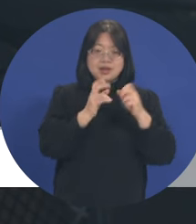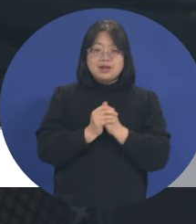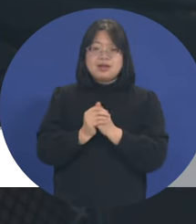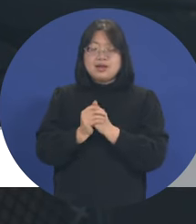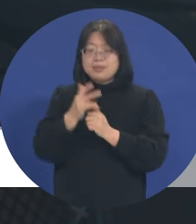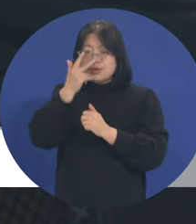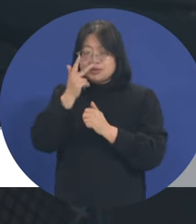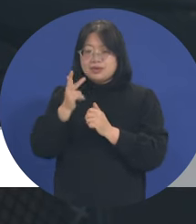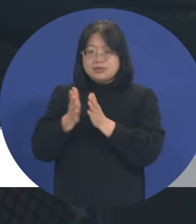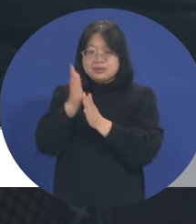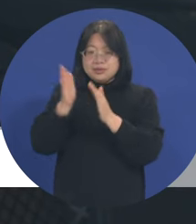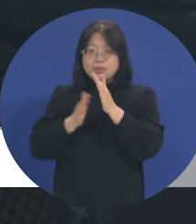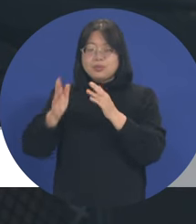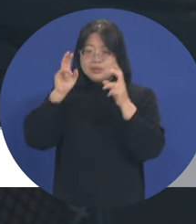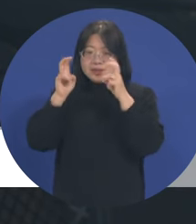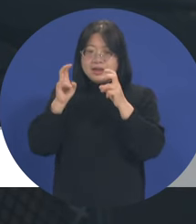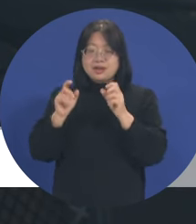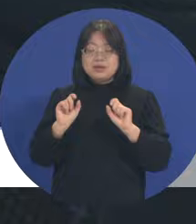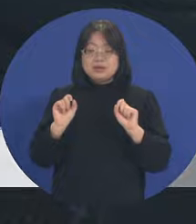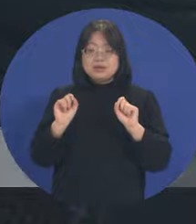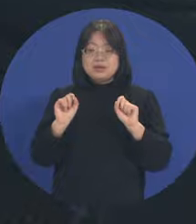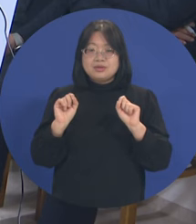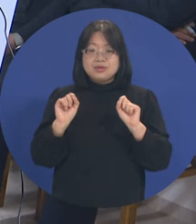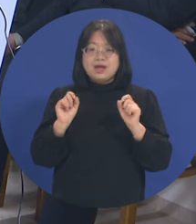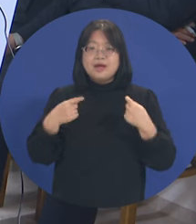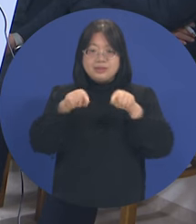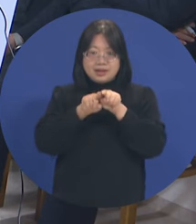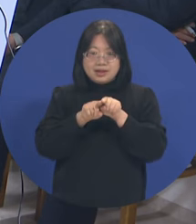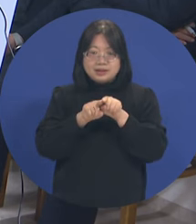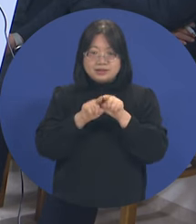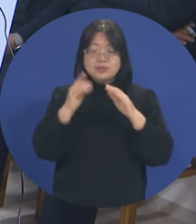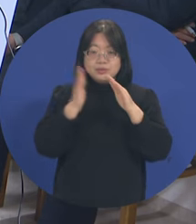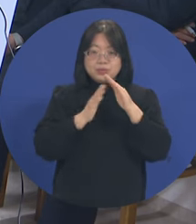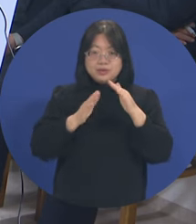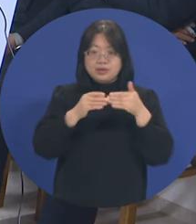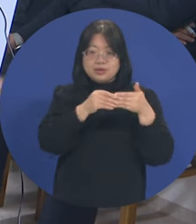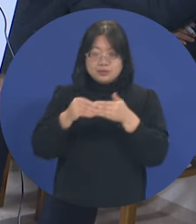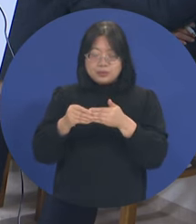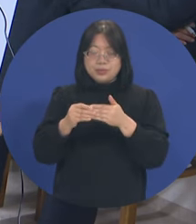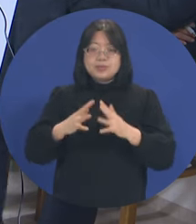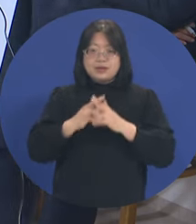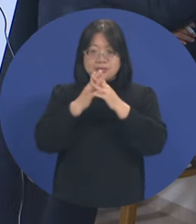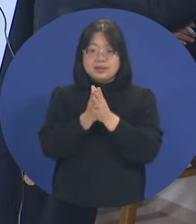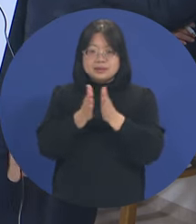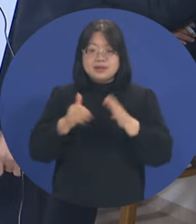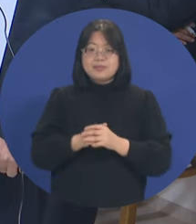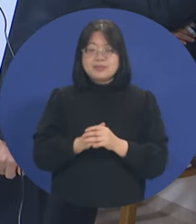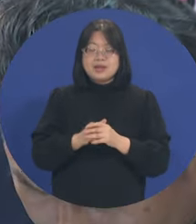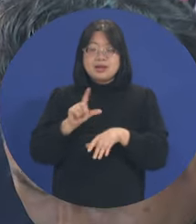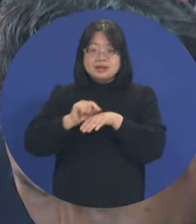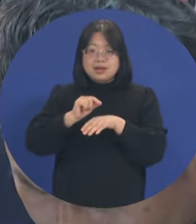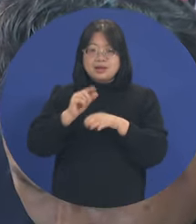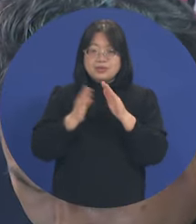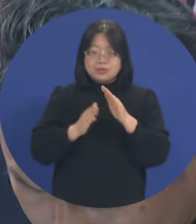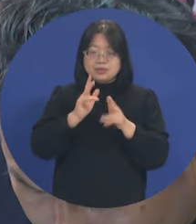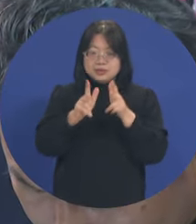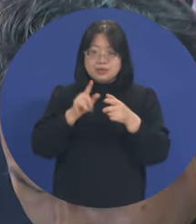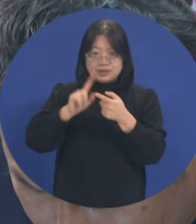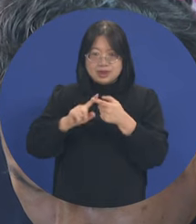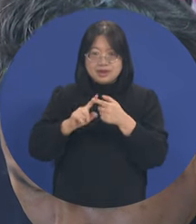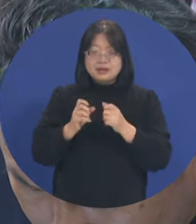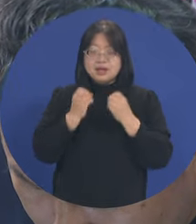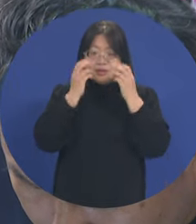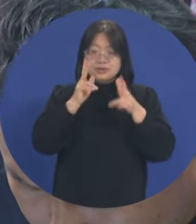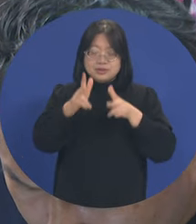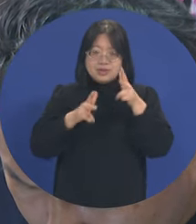경기도 주택도시개발공사 와평택시가 공동운영을맡아공공개발사업을추진하기로결정했다.지방 공공